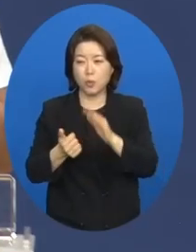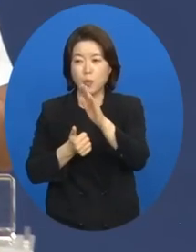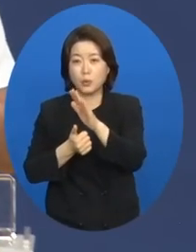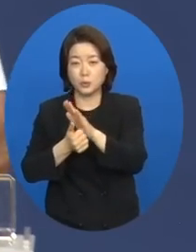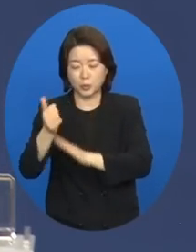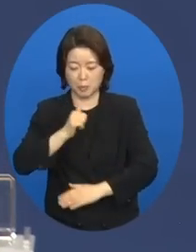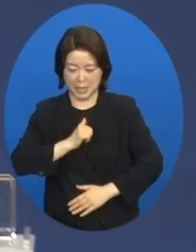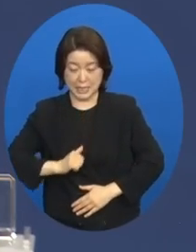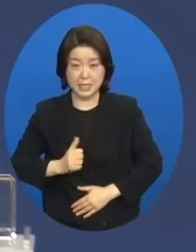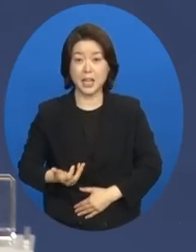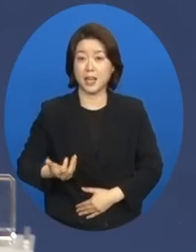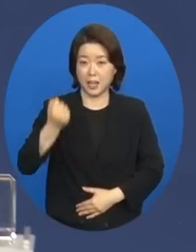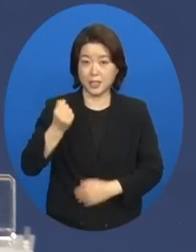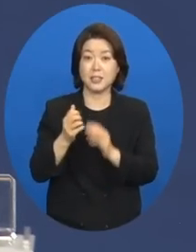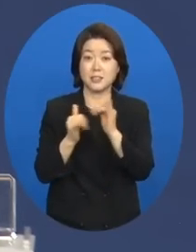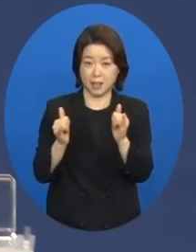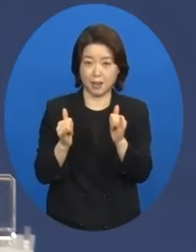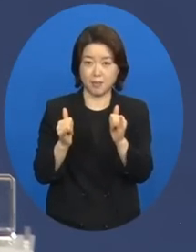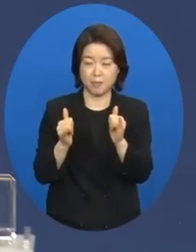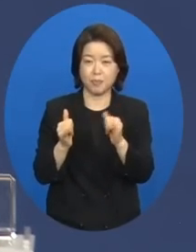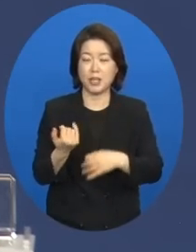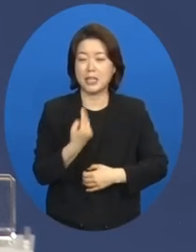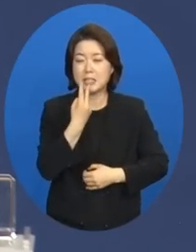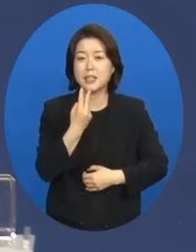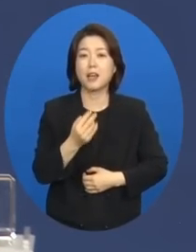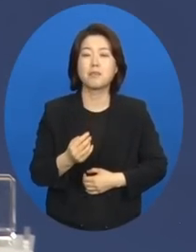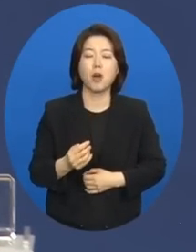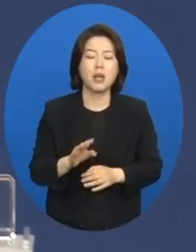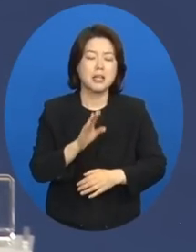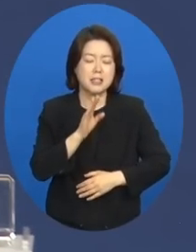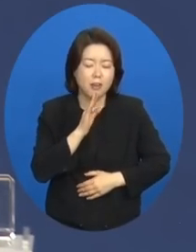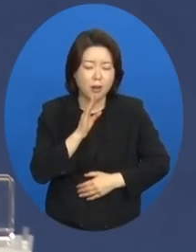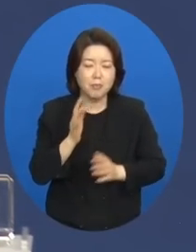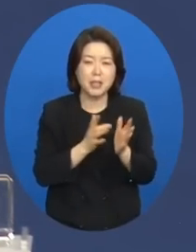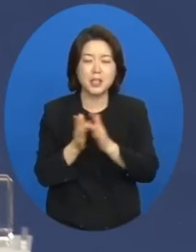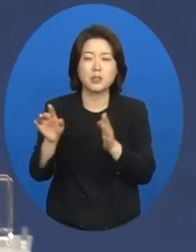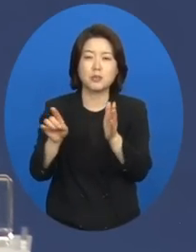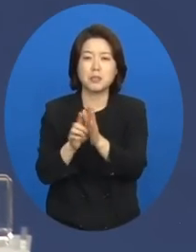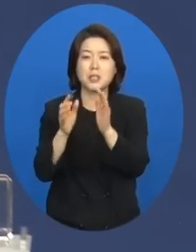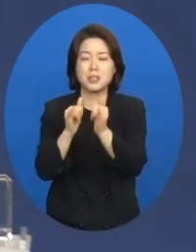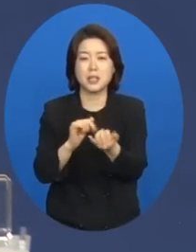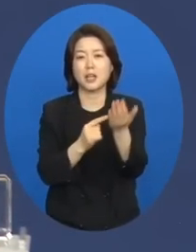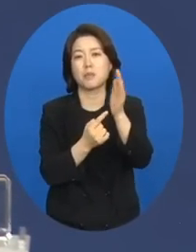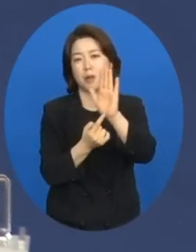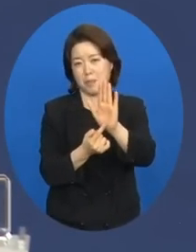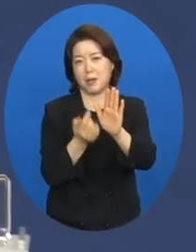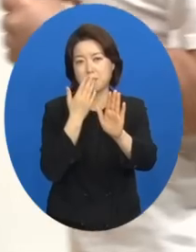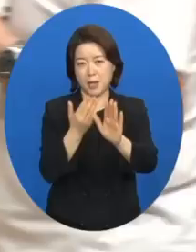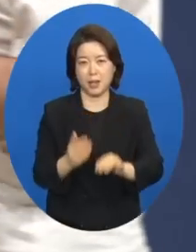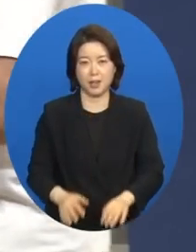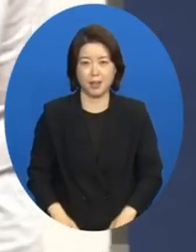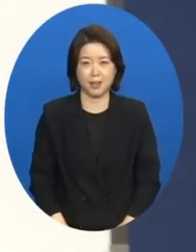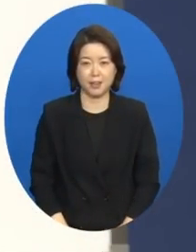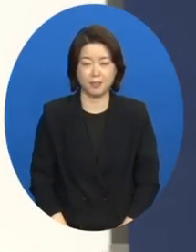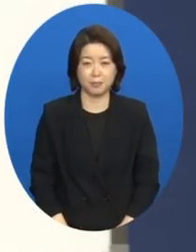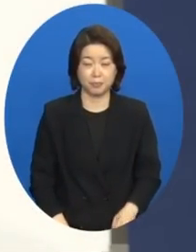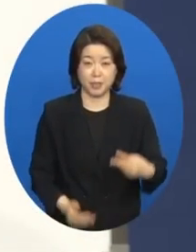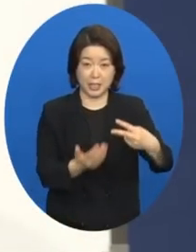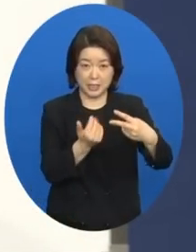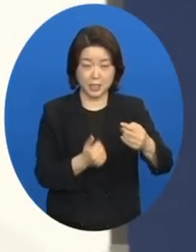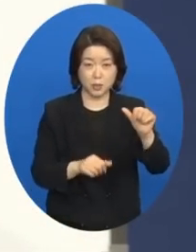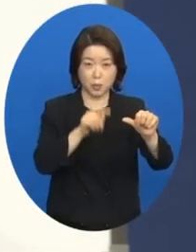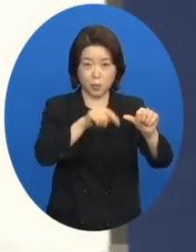가진 사람들, 그런 사람들을 생명의 참 그리스도인이라 이렇게 보통 얘기를 합니다. 그리고 데살로니가 전서